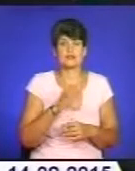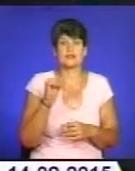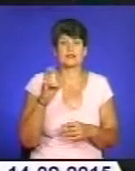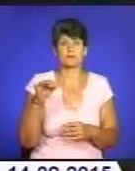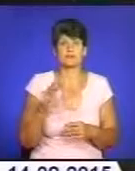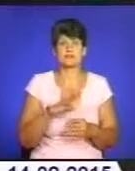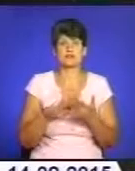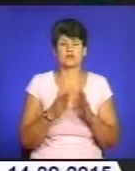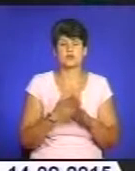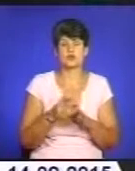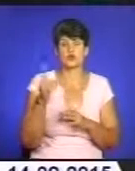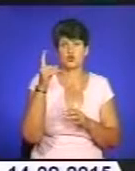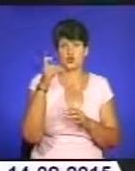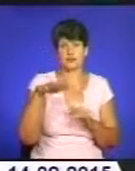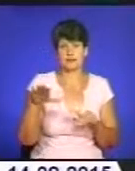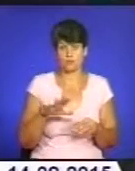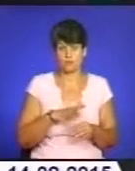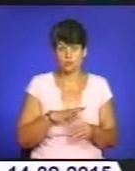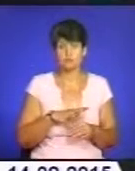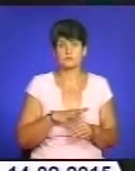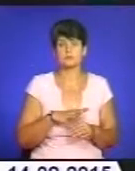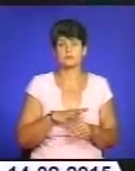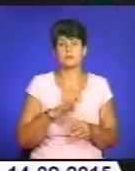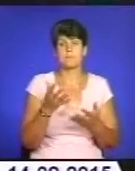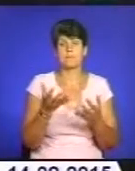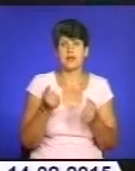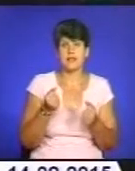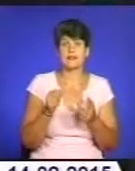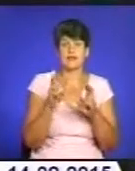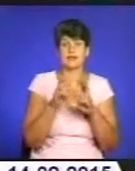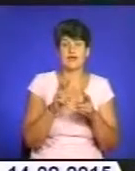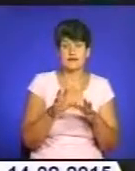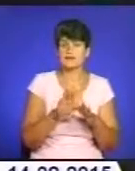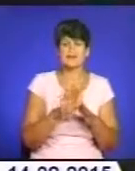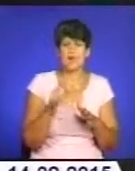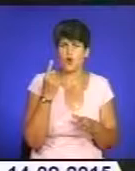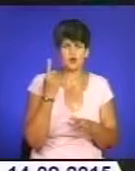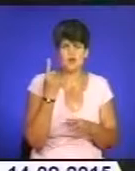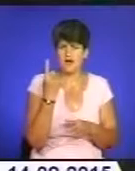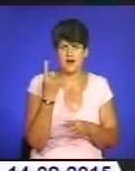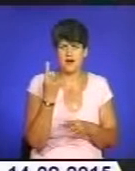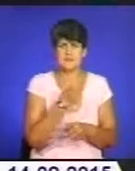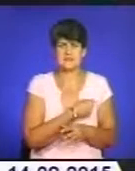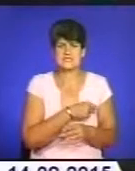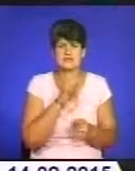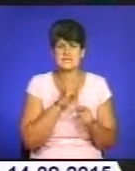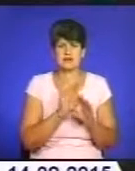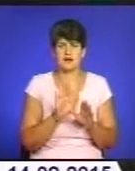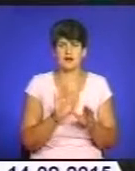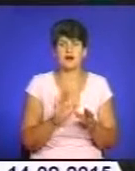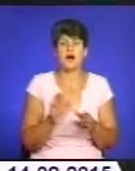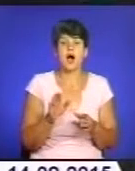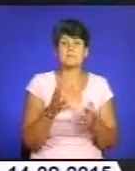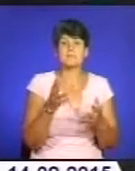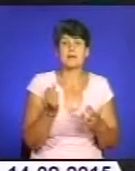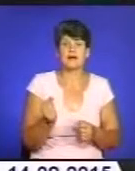така ситуація, було близько 100 людей, тому брали аналіз не одна медсестричка, яка штатно бере, а